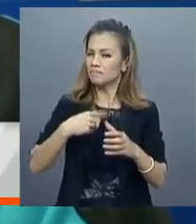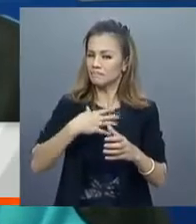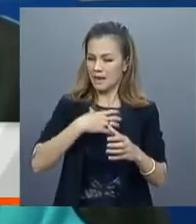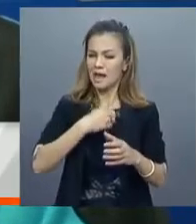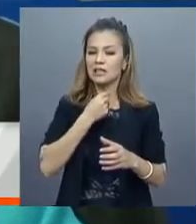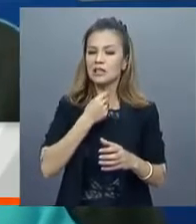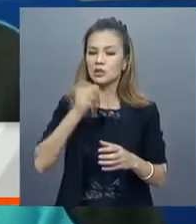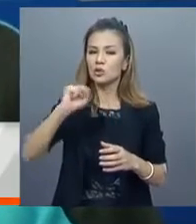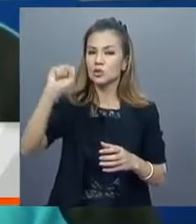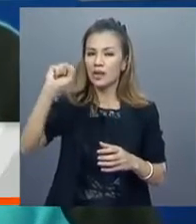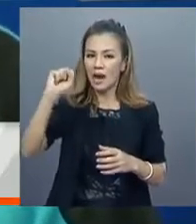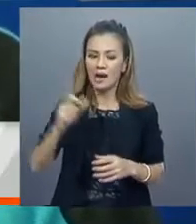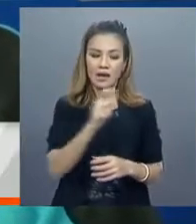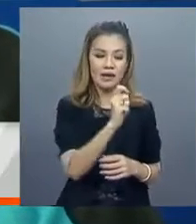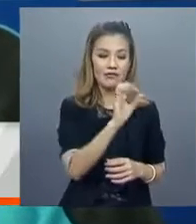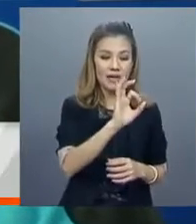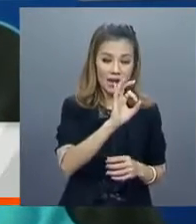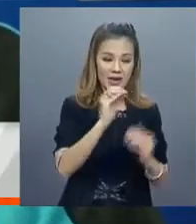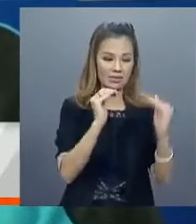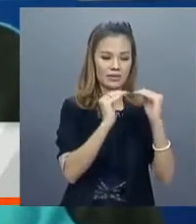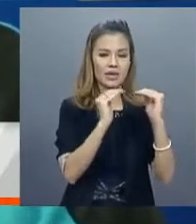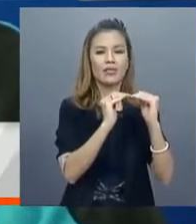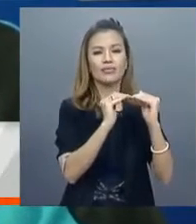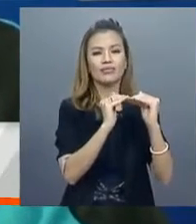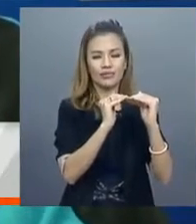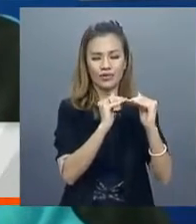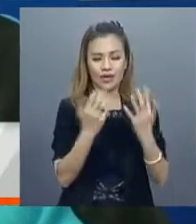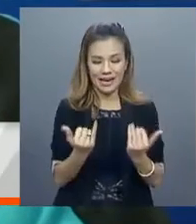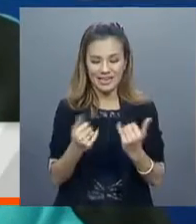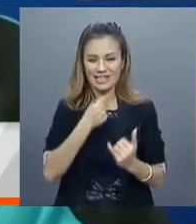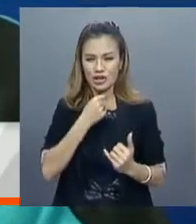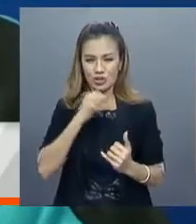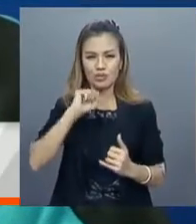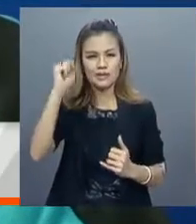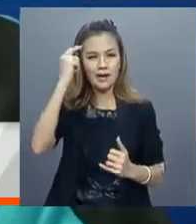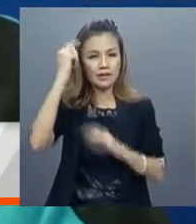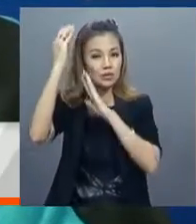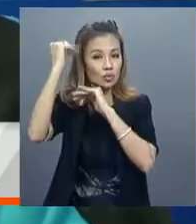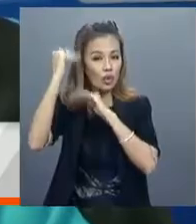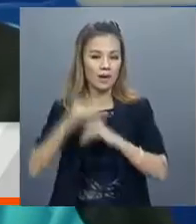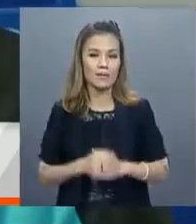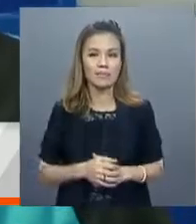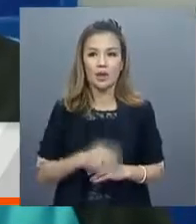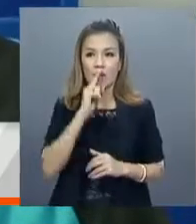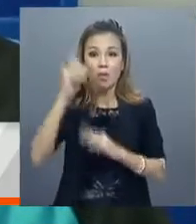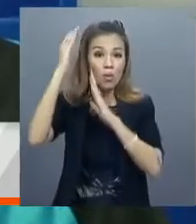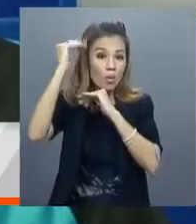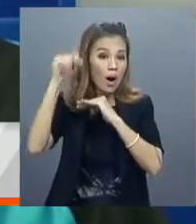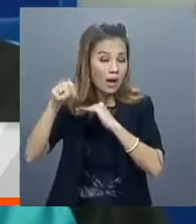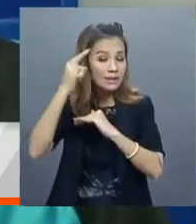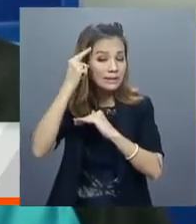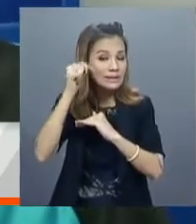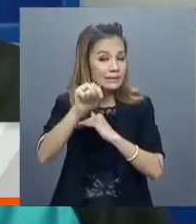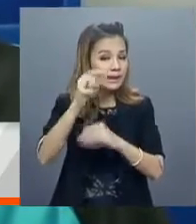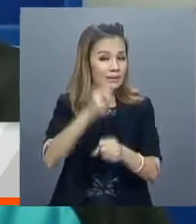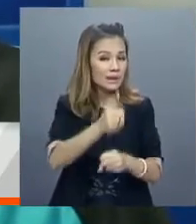ามากกว่าเกม FA ครับที่ทำได้เพียงแค่เสมอกับเฮาซิตี้นอกจากนี้เวนเกอร์ยังหวังนะครับว่าปีเตอร์เช็คจะรักษาผลงานอันยอด